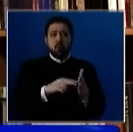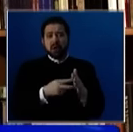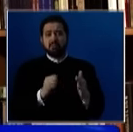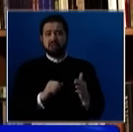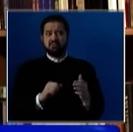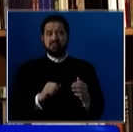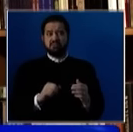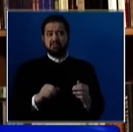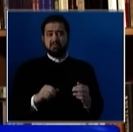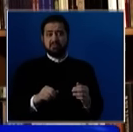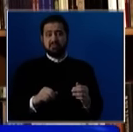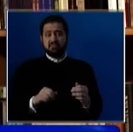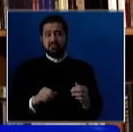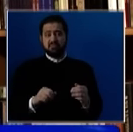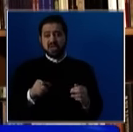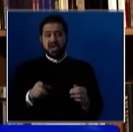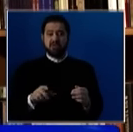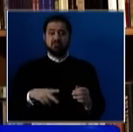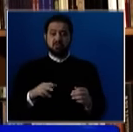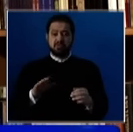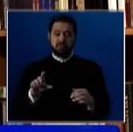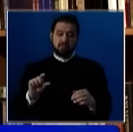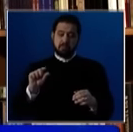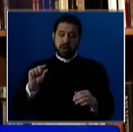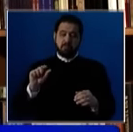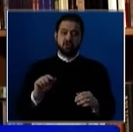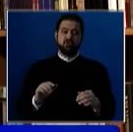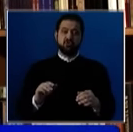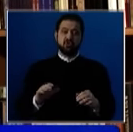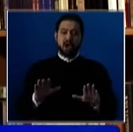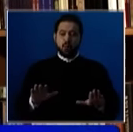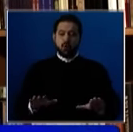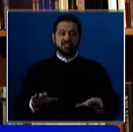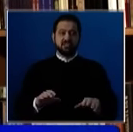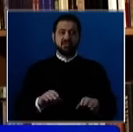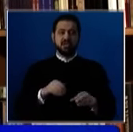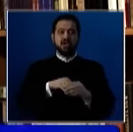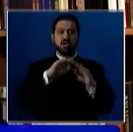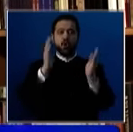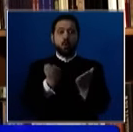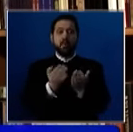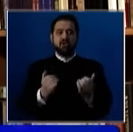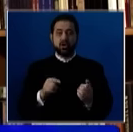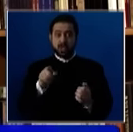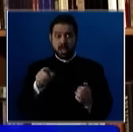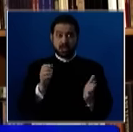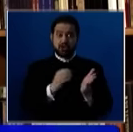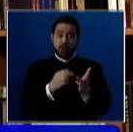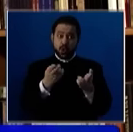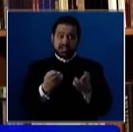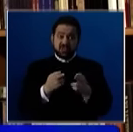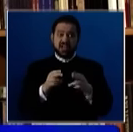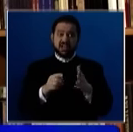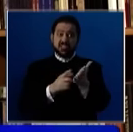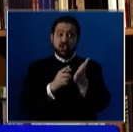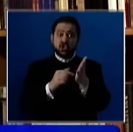ca importanță, ca funcție socială. Ori mi-a greșit el, e dator el să vină să-și ceară iertare. Nici de cum să fac eu primul pas către